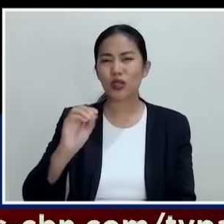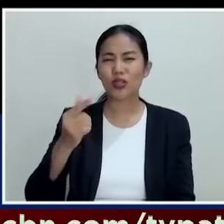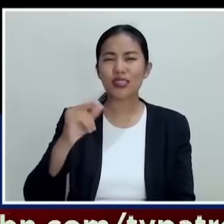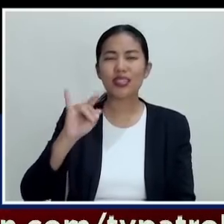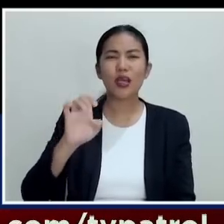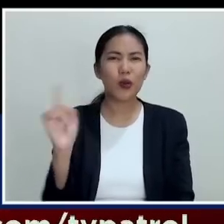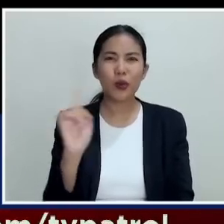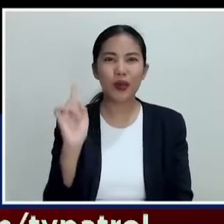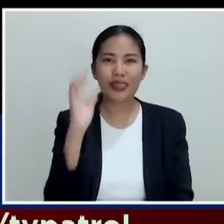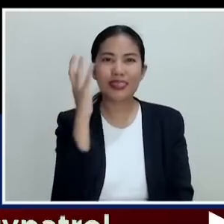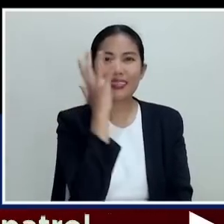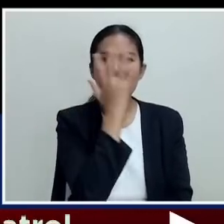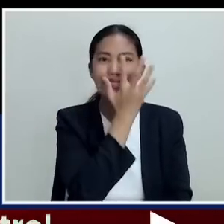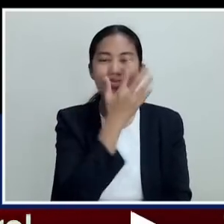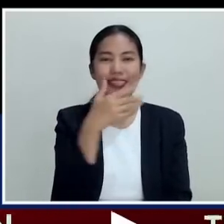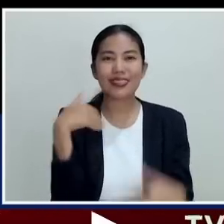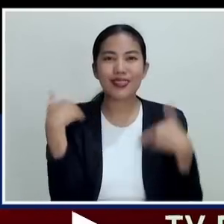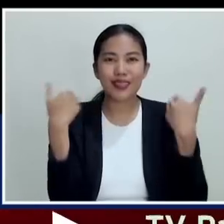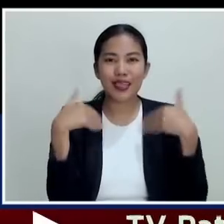may bakla sa likod ko?